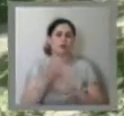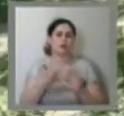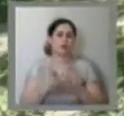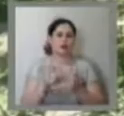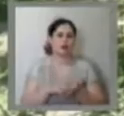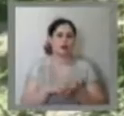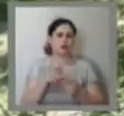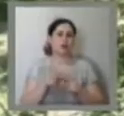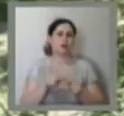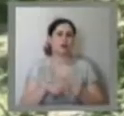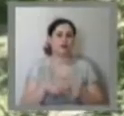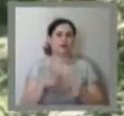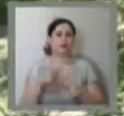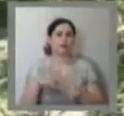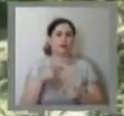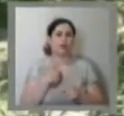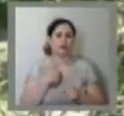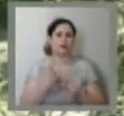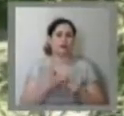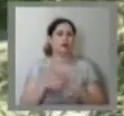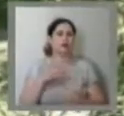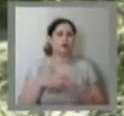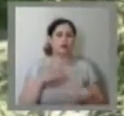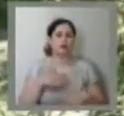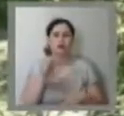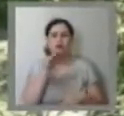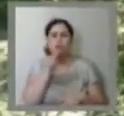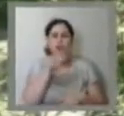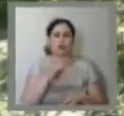тому я дуже рада, коли діти